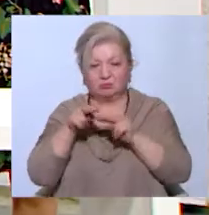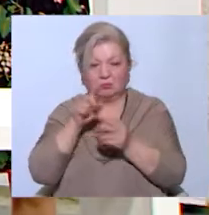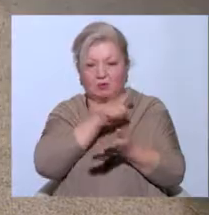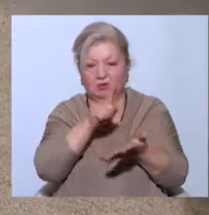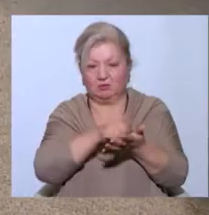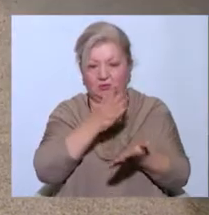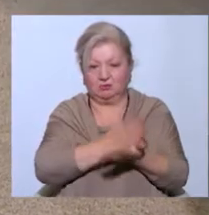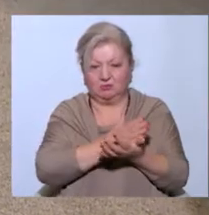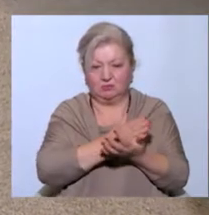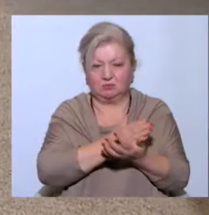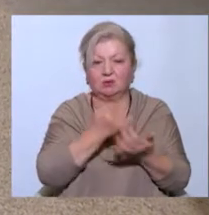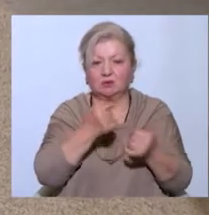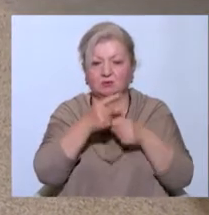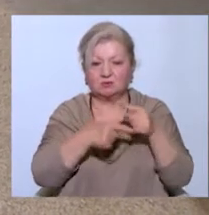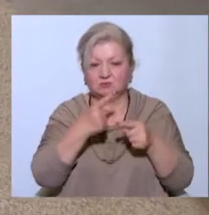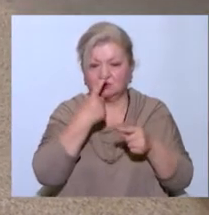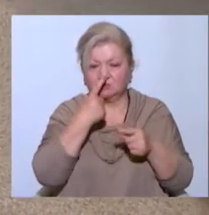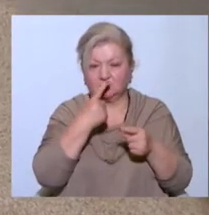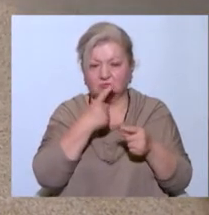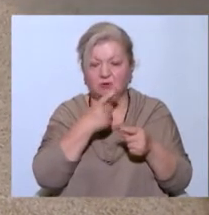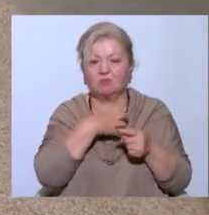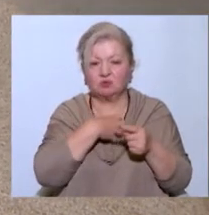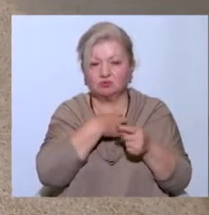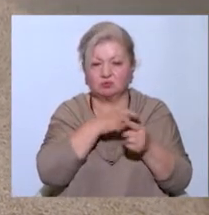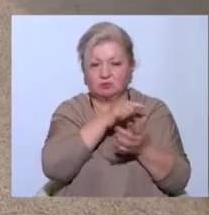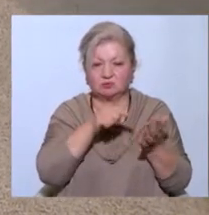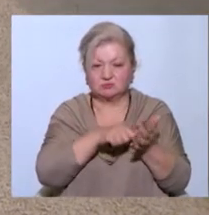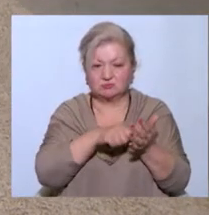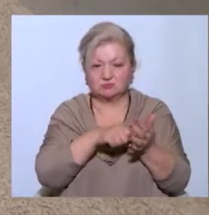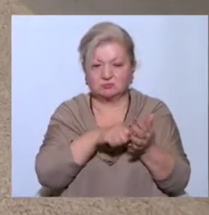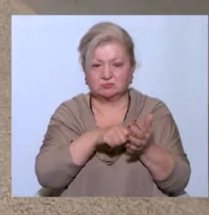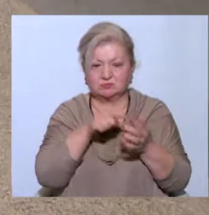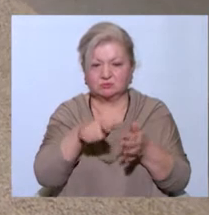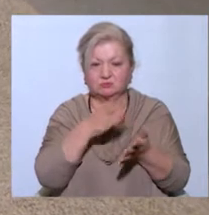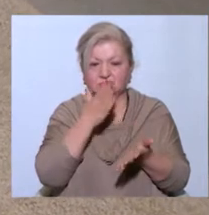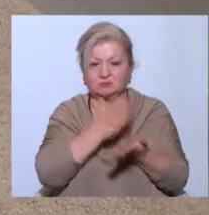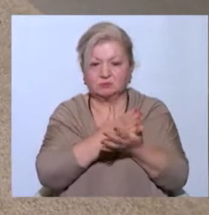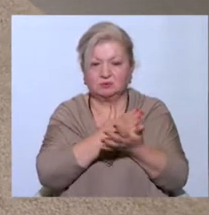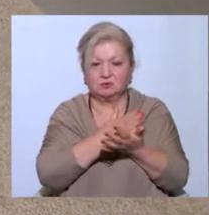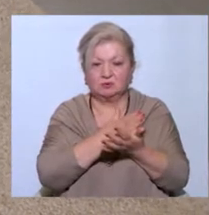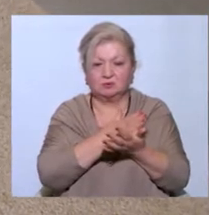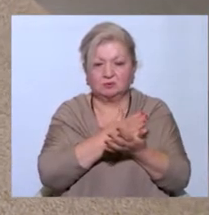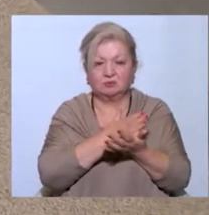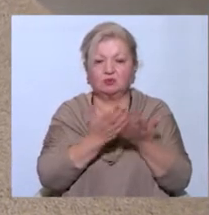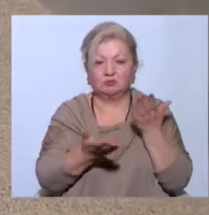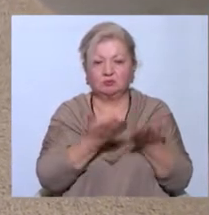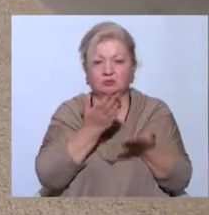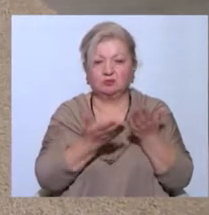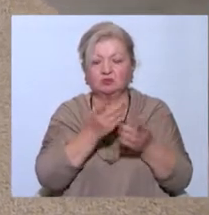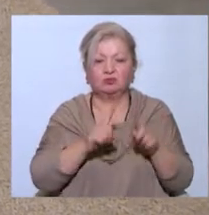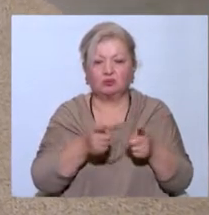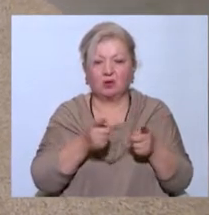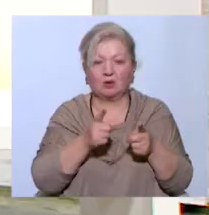მე უკვე ისევ მინდა დაუბრუნდე ერთ მნიშვნელოვან საკითხს და ეს საკითხი გახლავთ თავისთავად, თუ